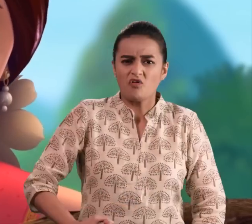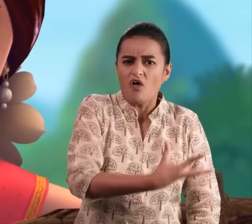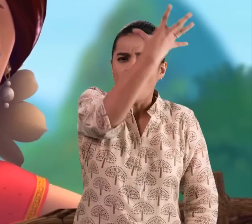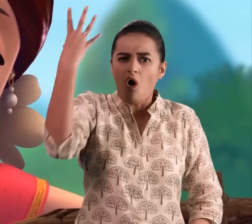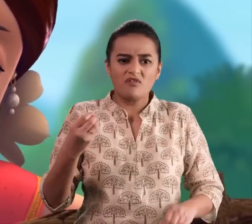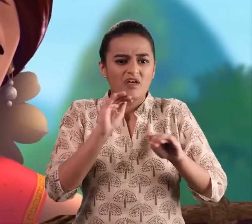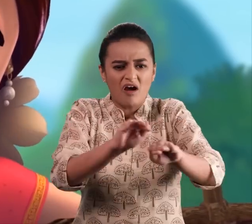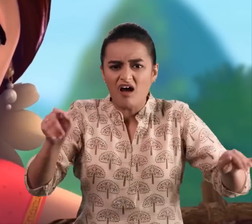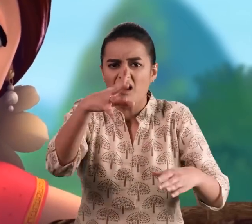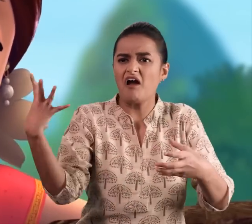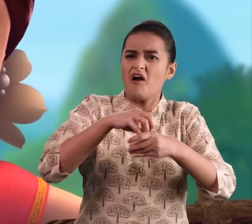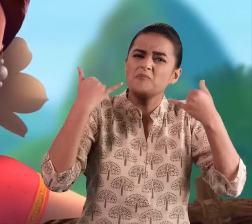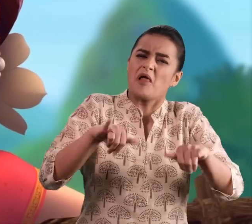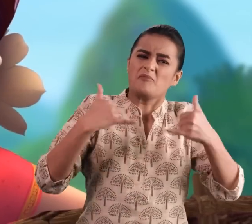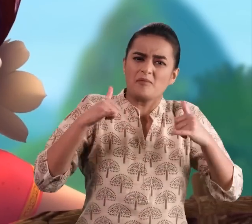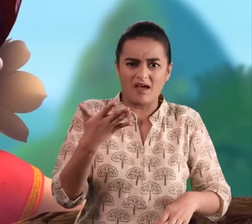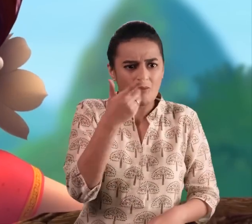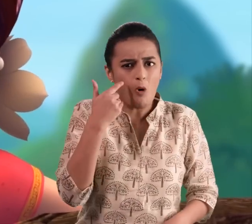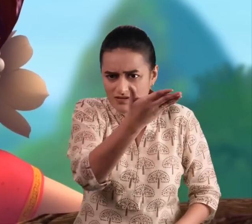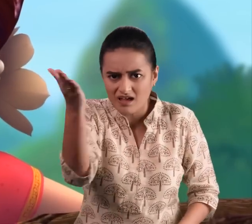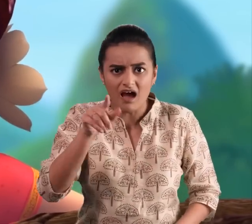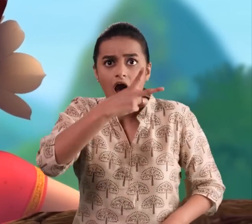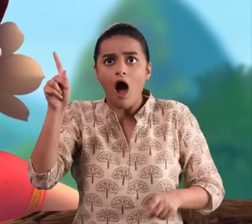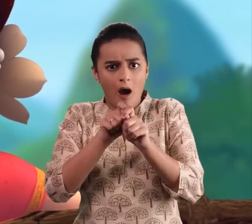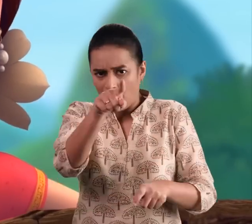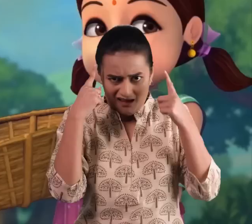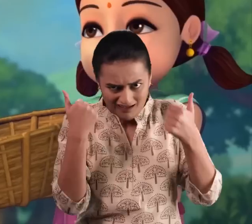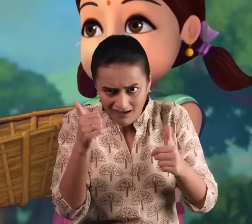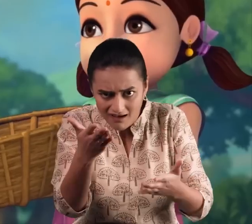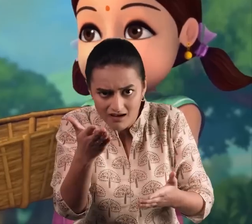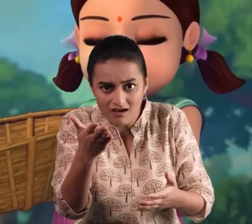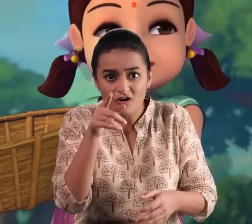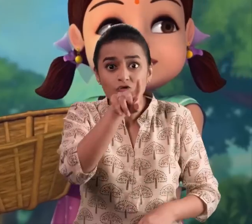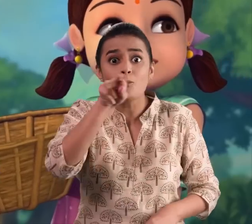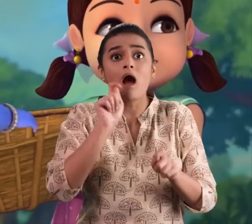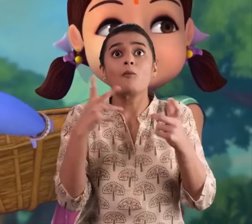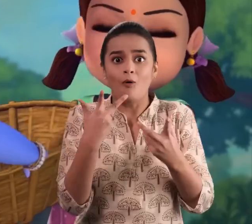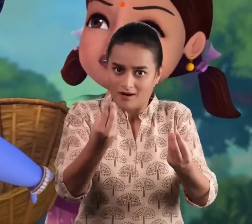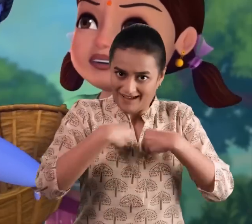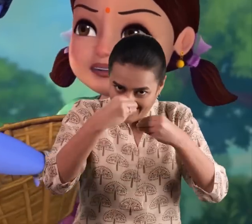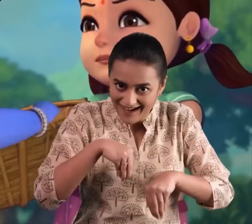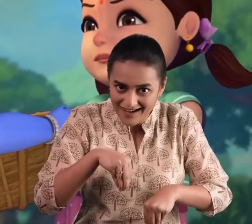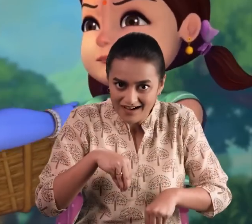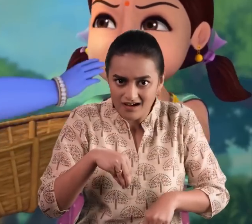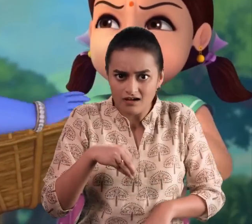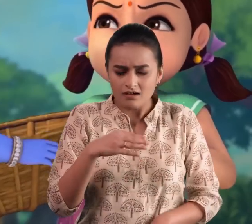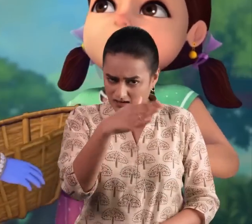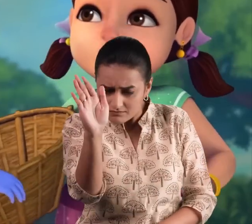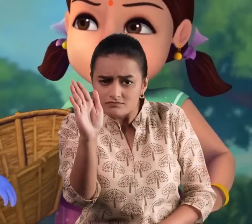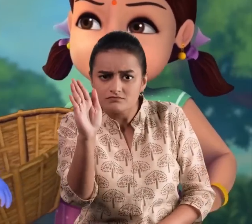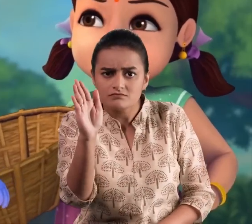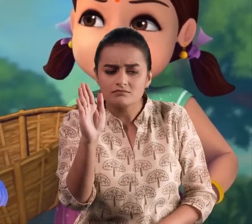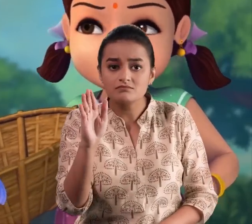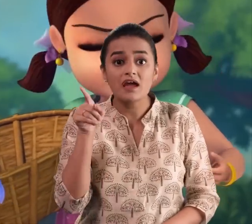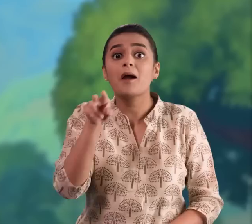दिन भर पंछियों के साथ खेलना, क्या तुम लड़कों को कोई और काम नहीं सूझता? तुम्हारा मतलब पेट पूजा?